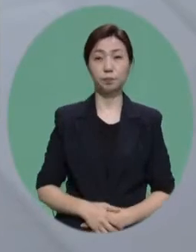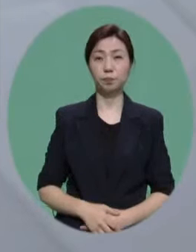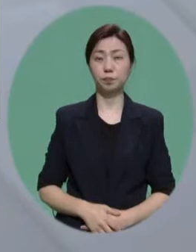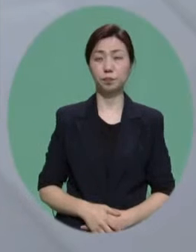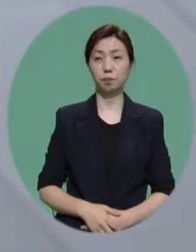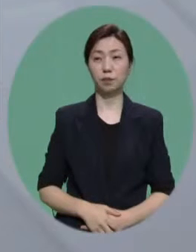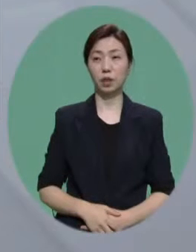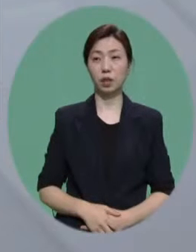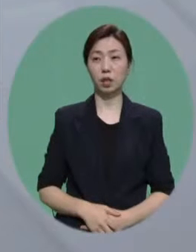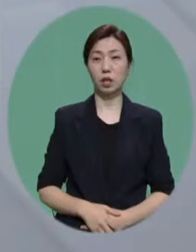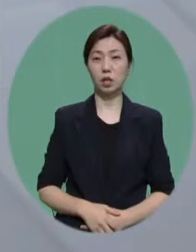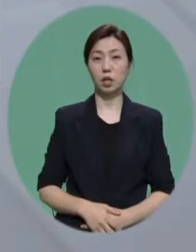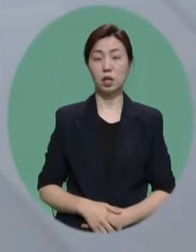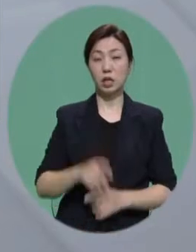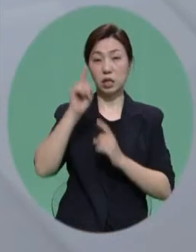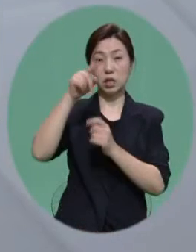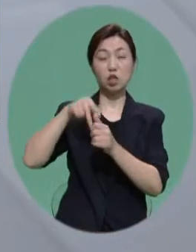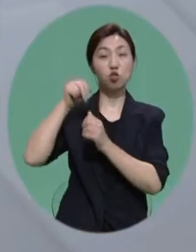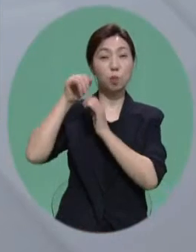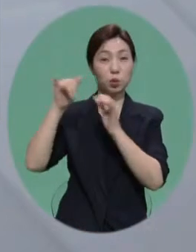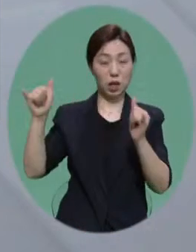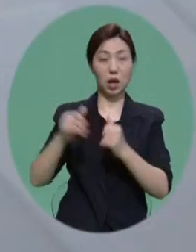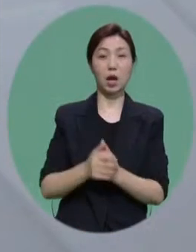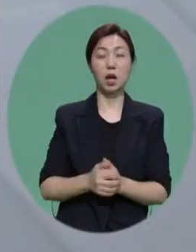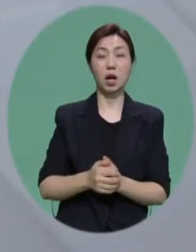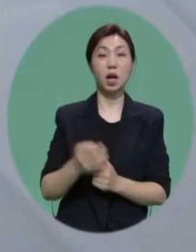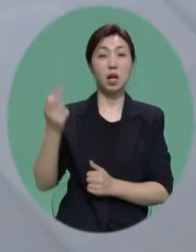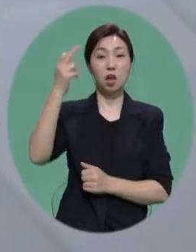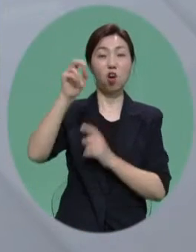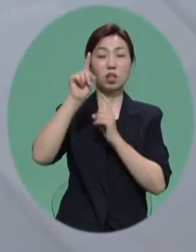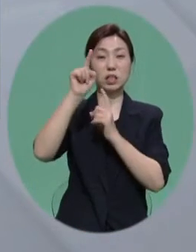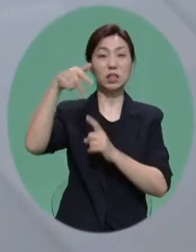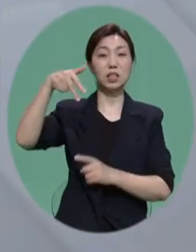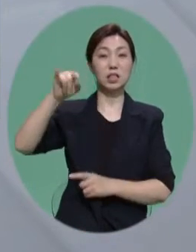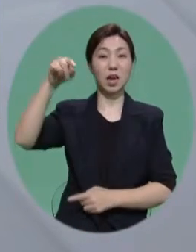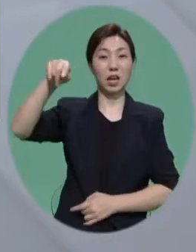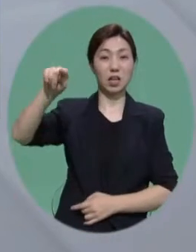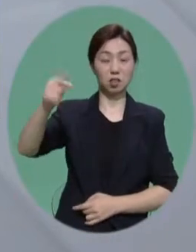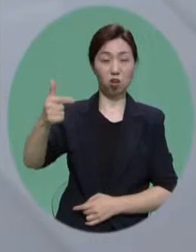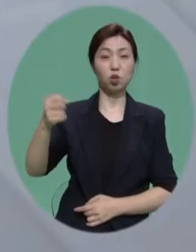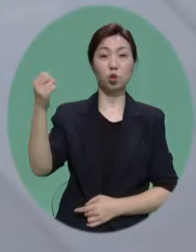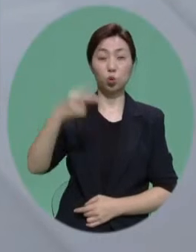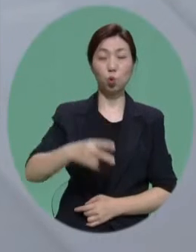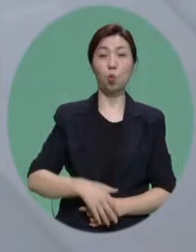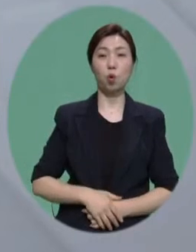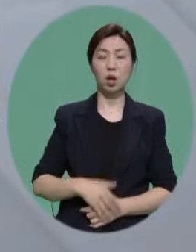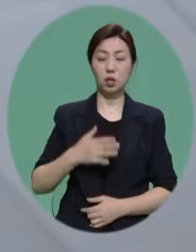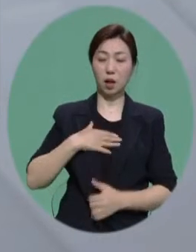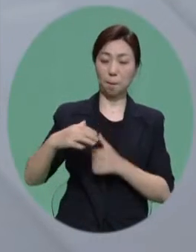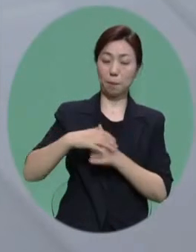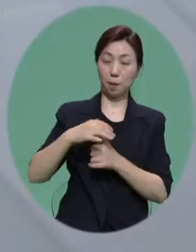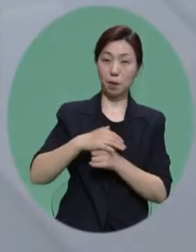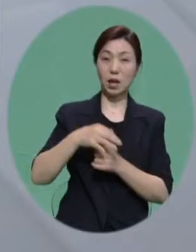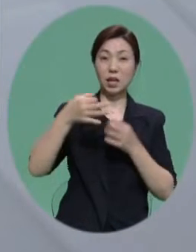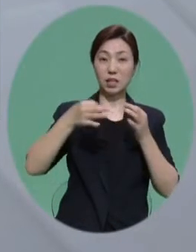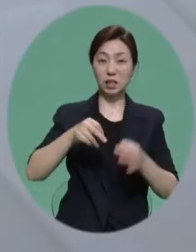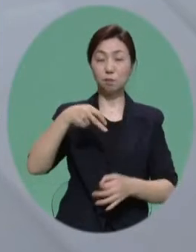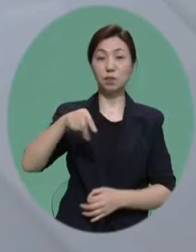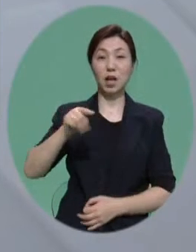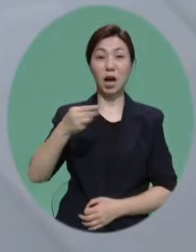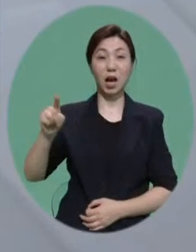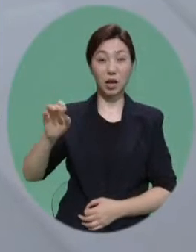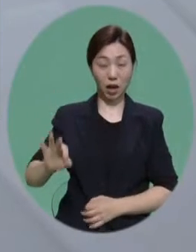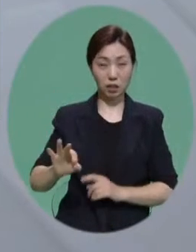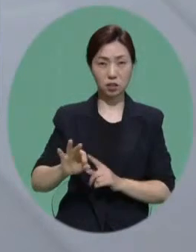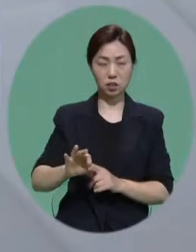형님이 재선 씨나 또 자신을 공격하는 그 김사랑 씨를 정신병원의 강조